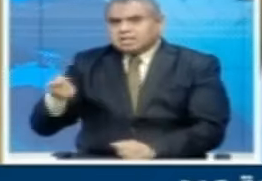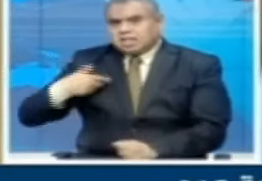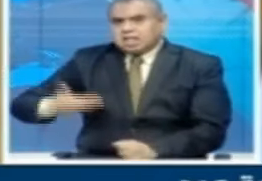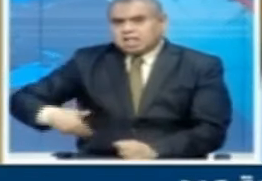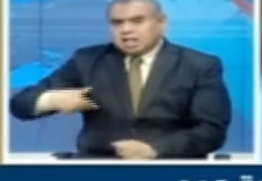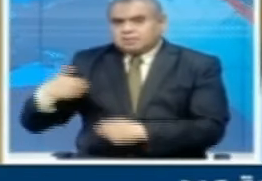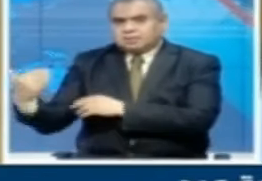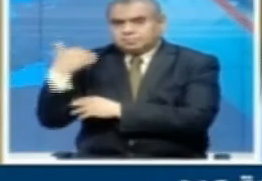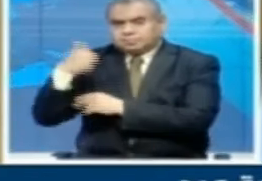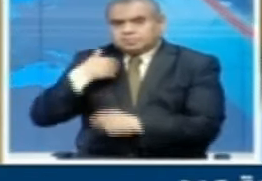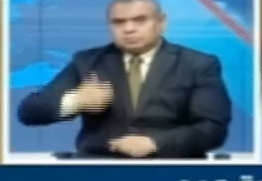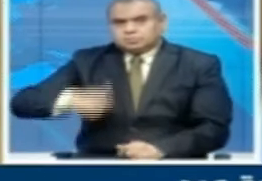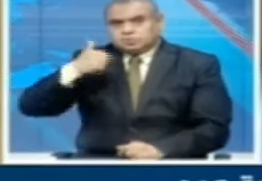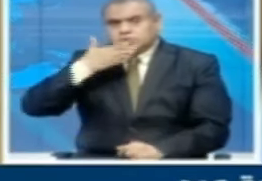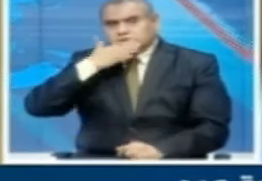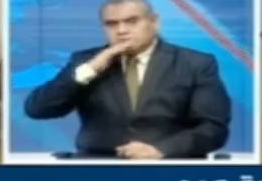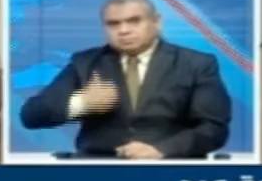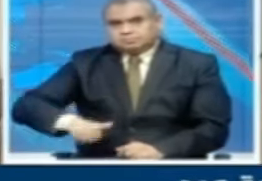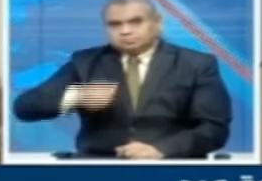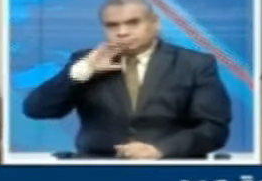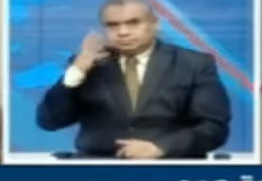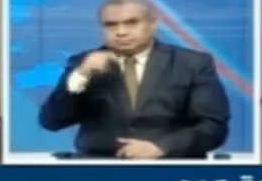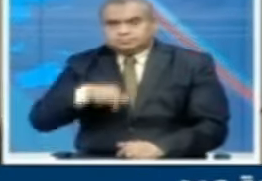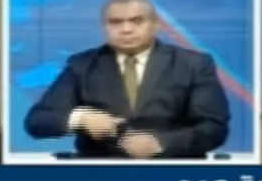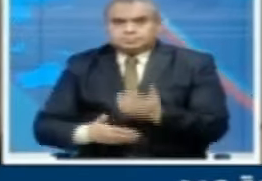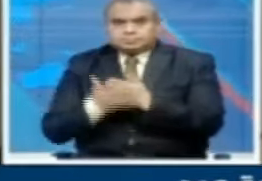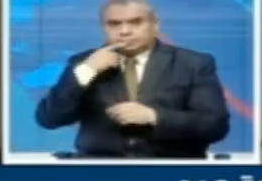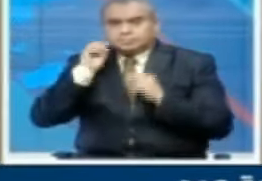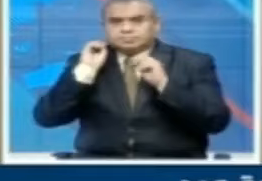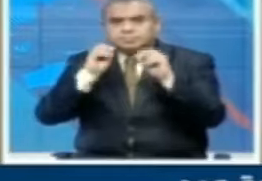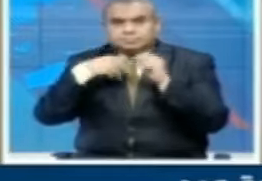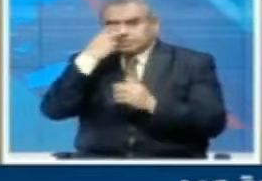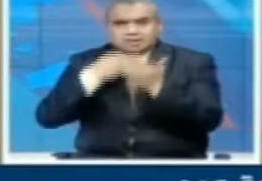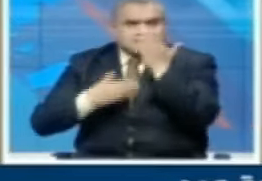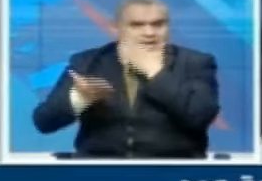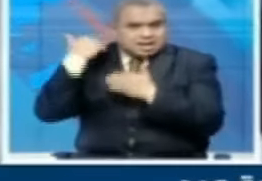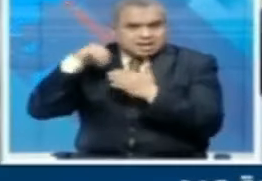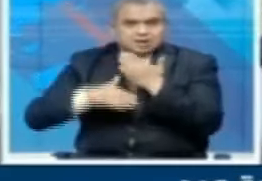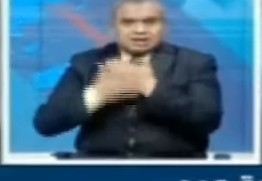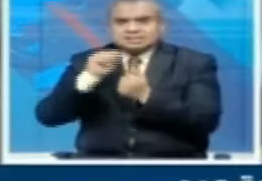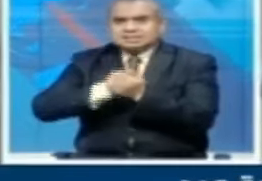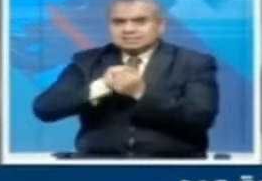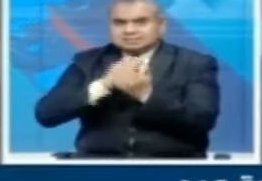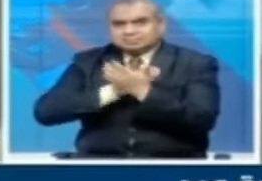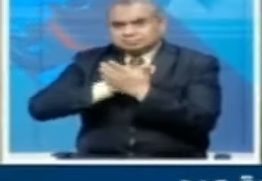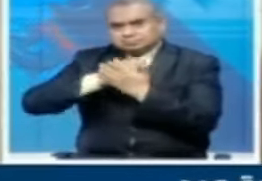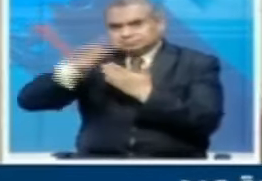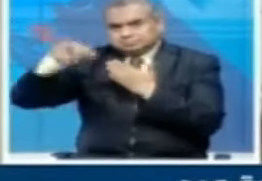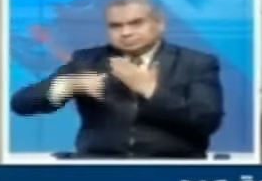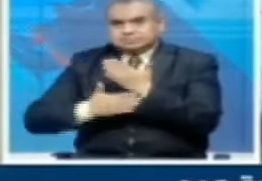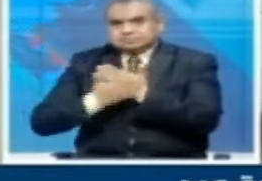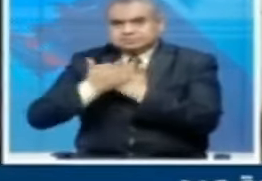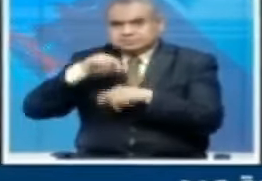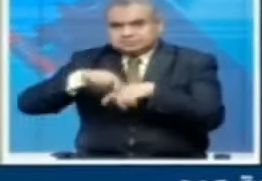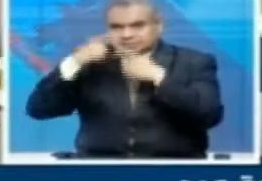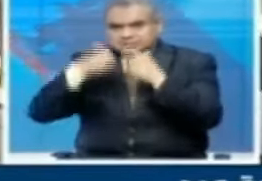والعملية نجحت والحمد لله وماشية على رجلي. دلوقتي ننسى اللي كان، وبكرة